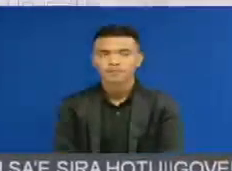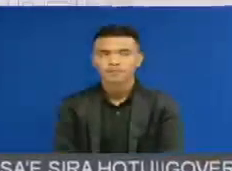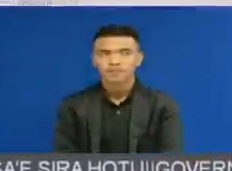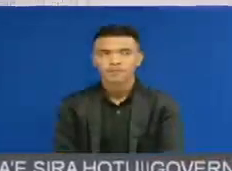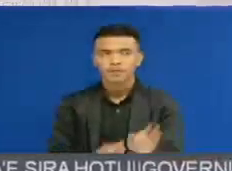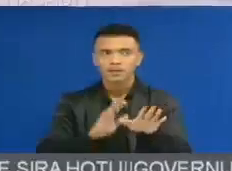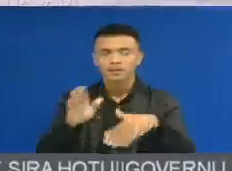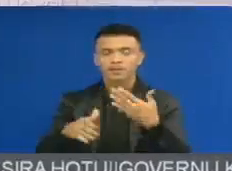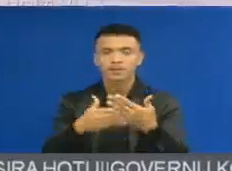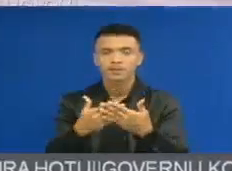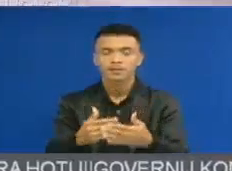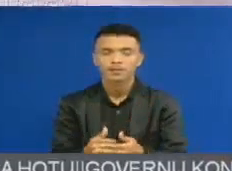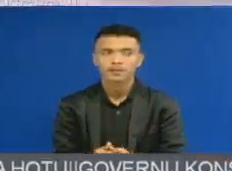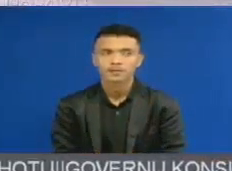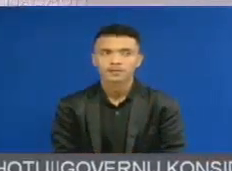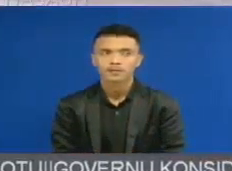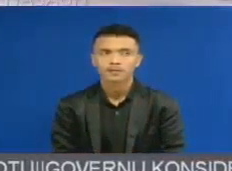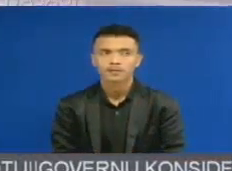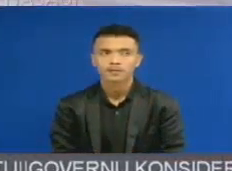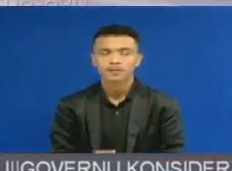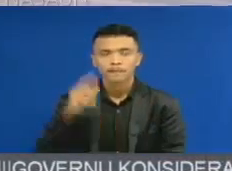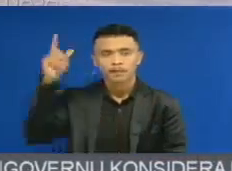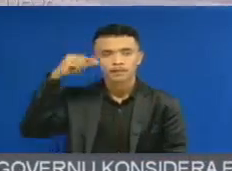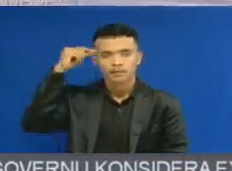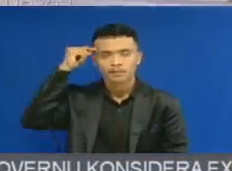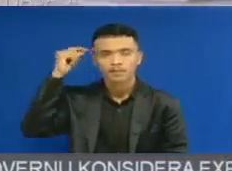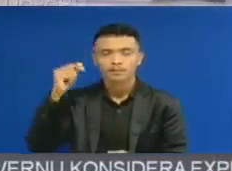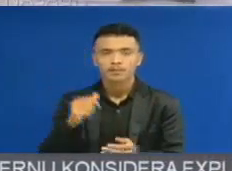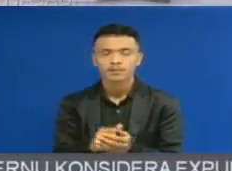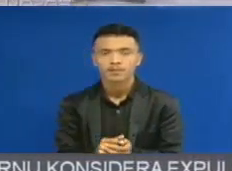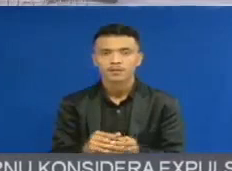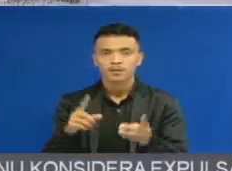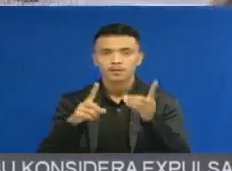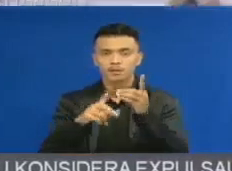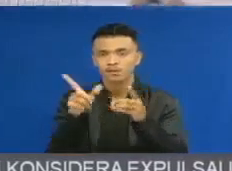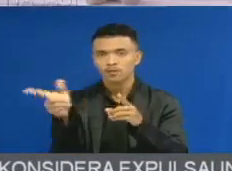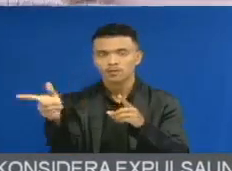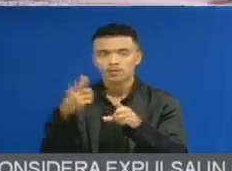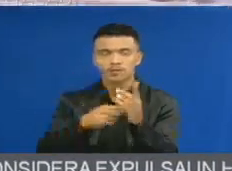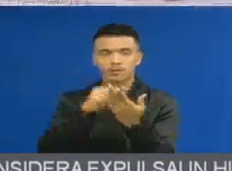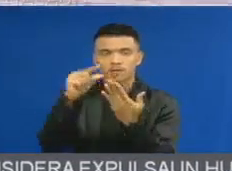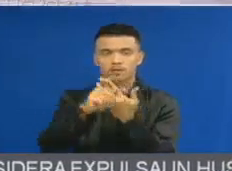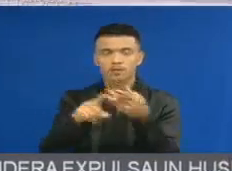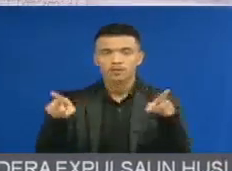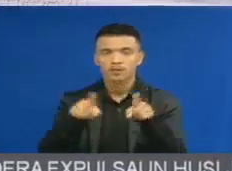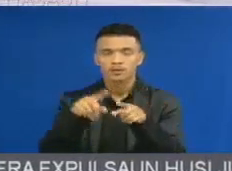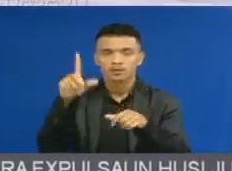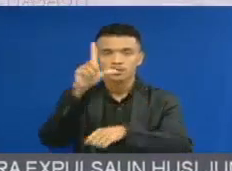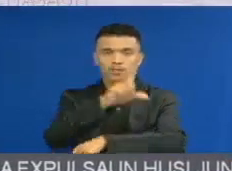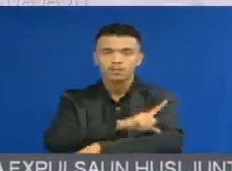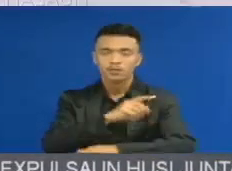Ouvintes no telespectadores RTTL. Governo aprova loron ruanulo fulan agosto ludar loro